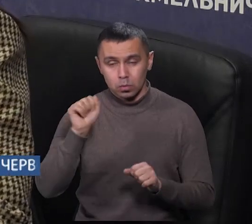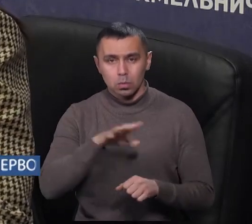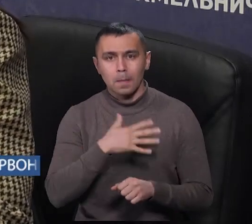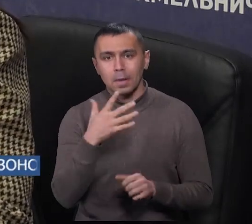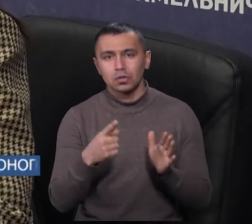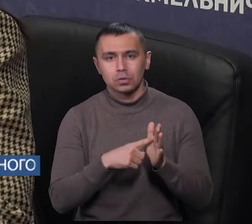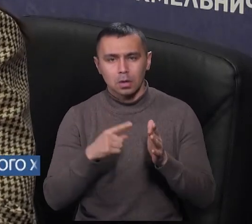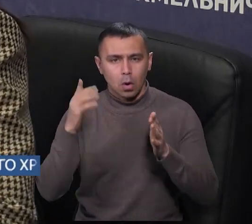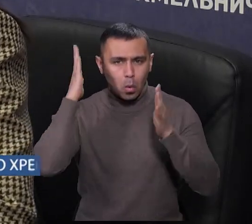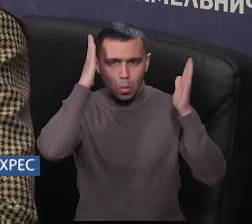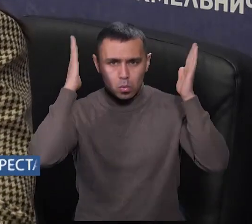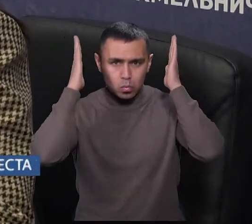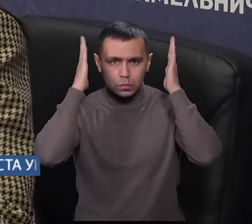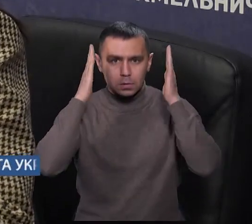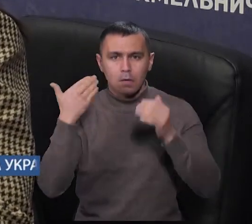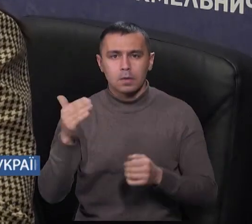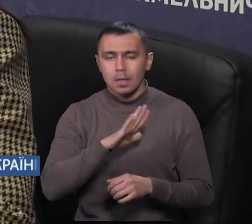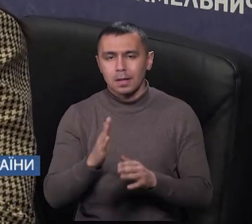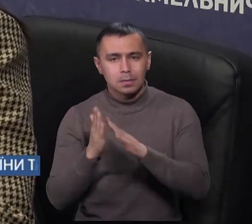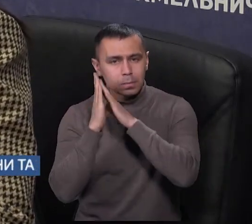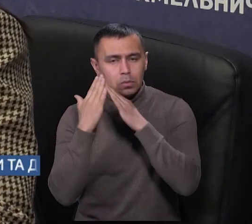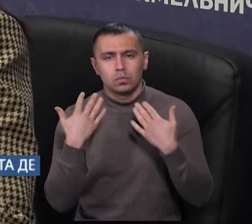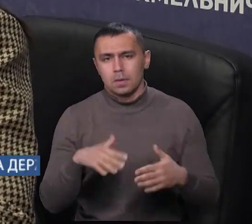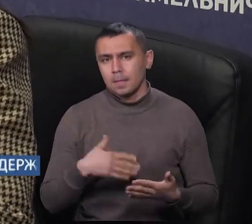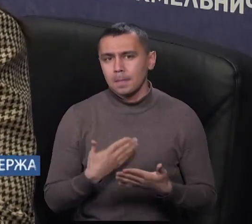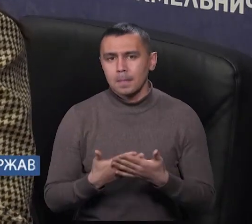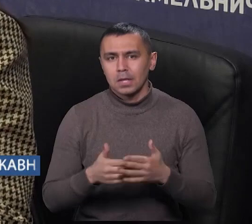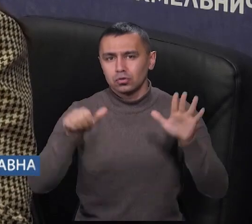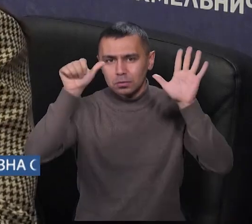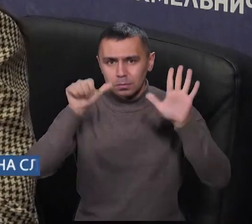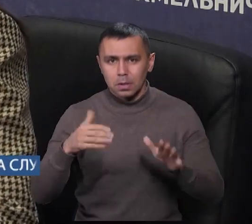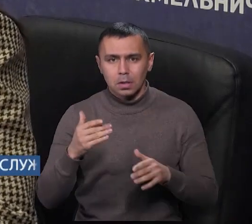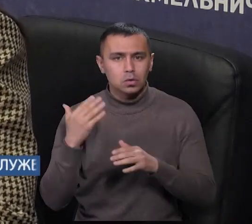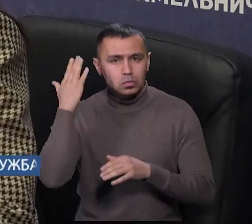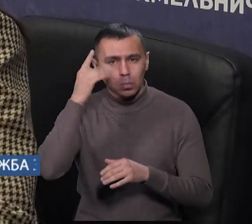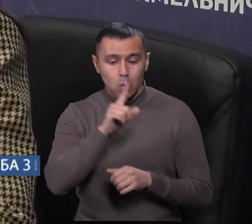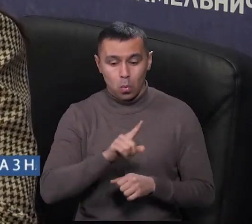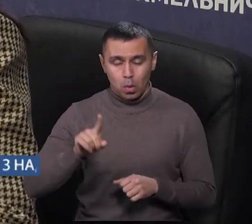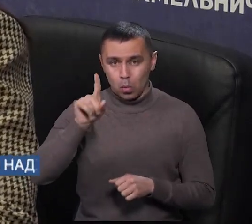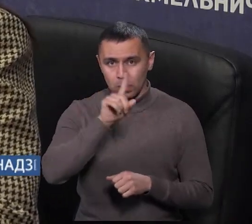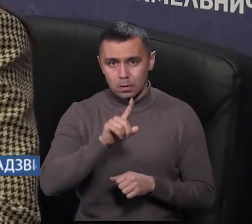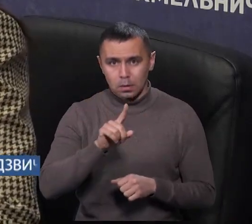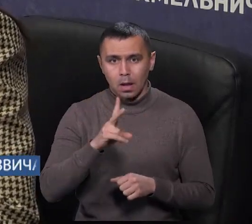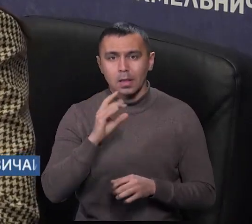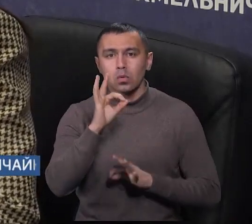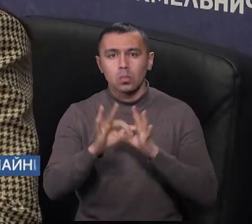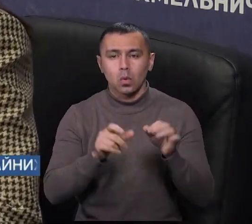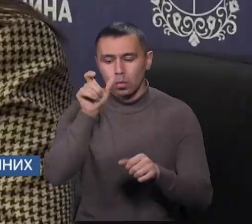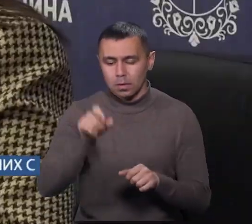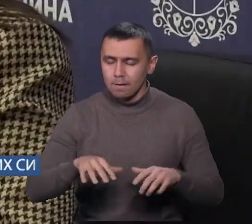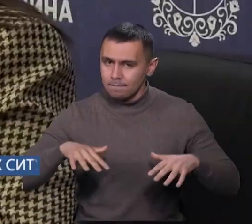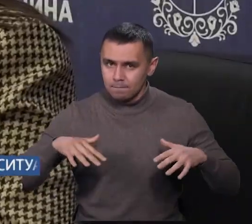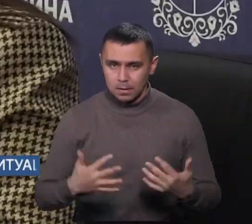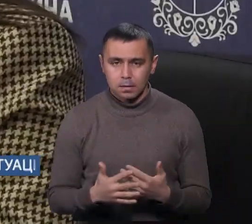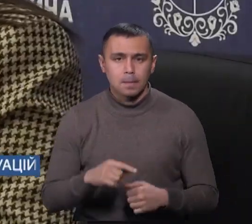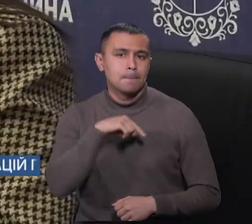5-6 контузій, вона не спить уже півроку, і її сон по одній годині на добу, і людина виснажена.